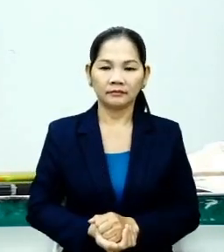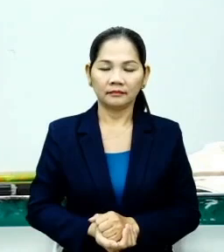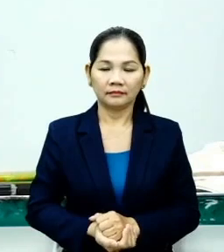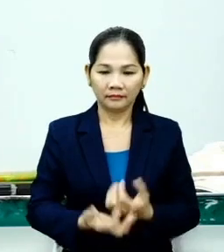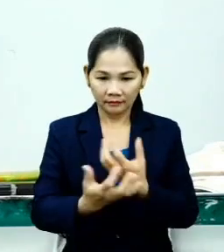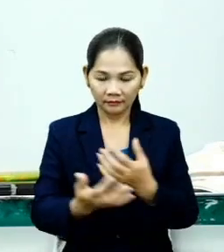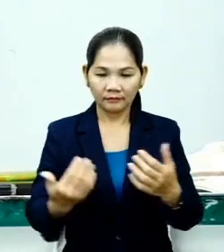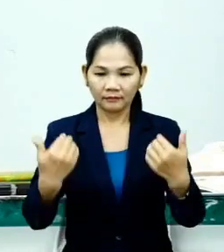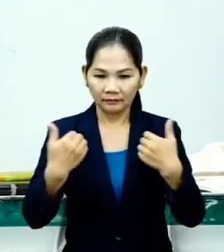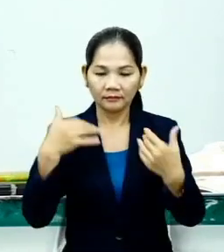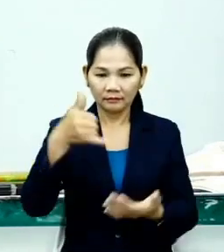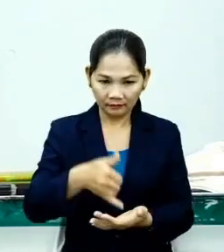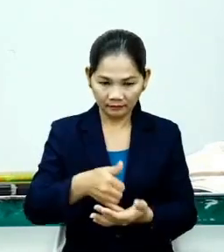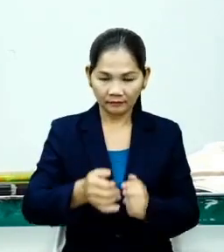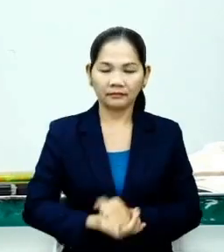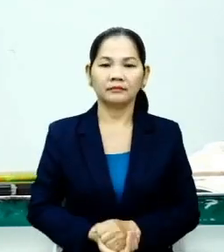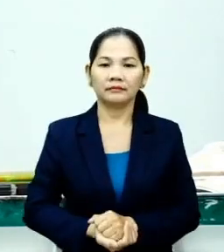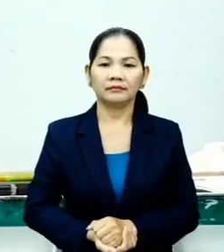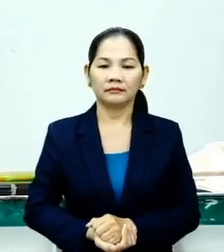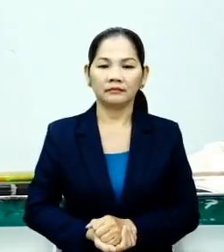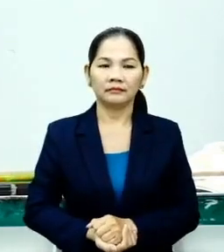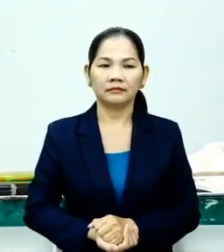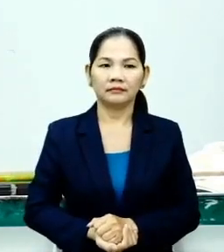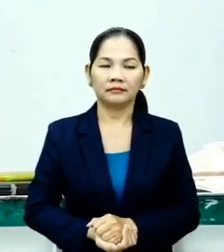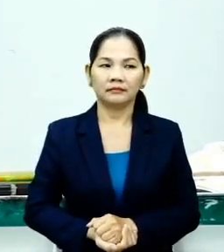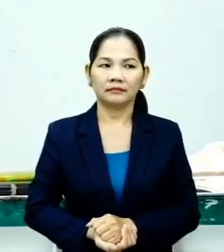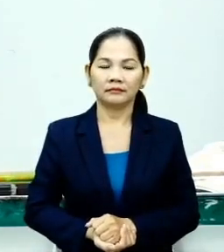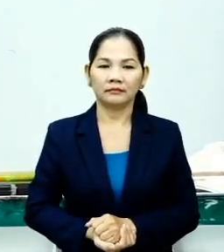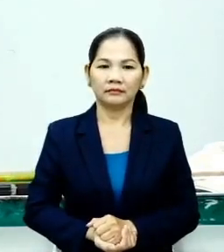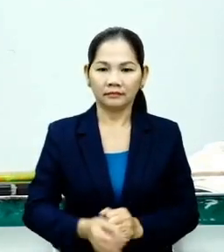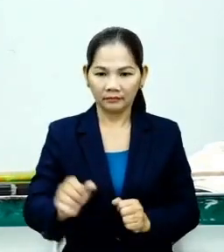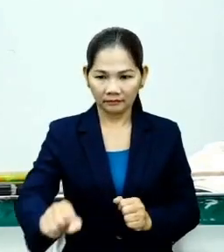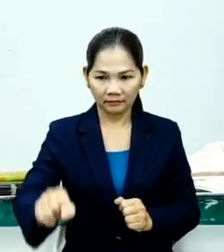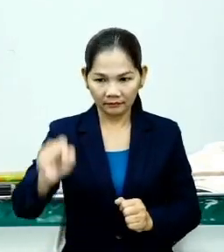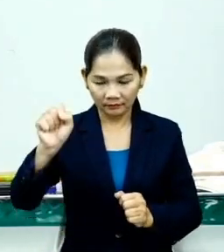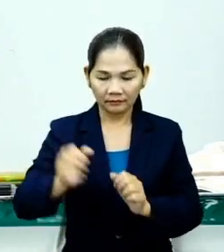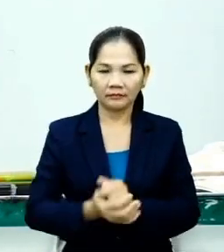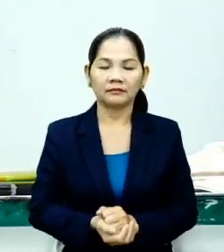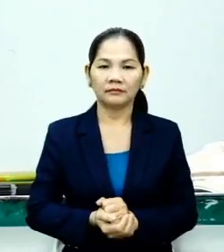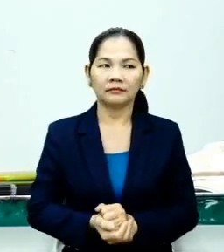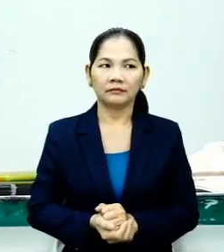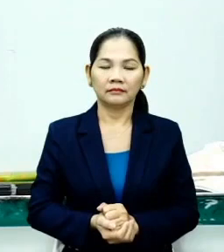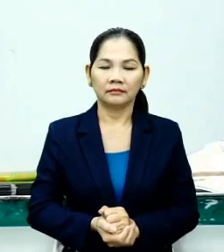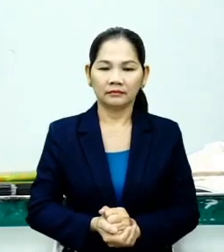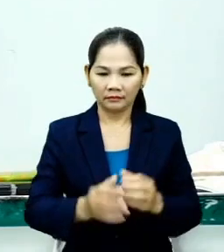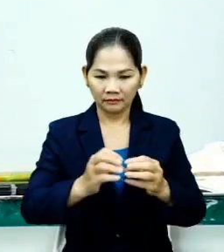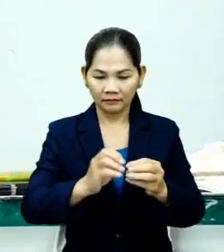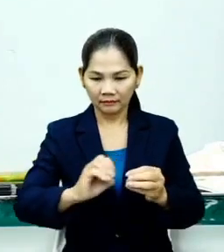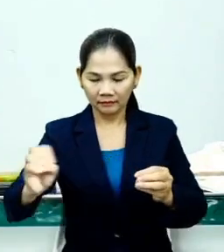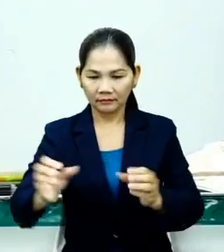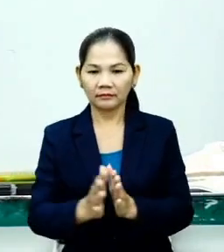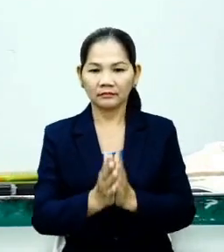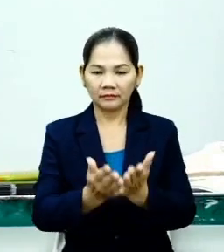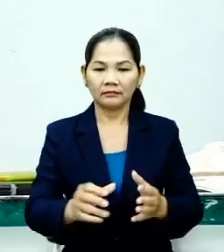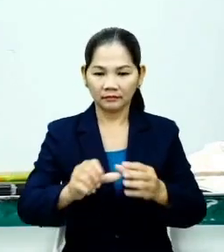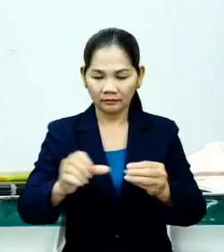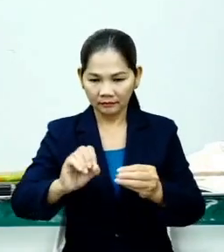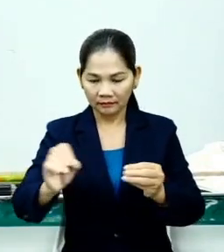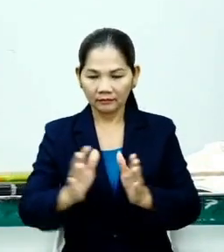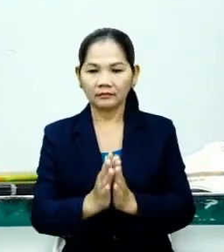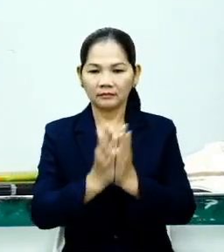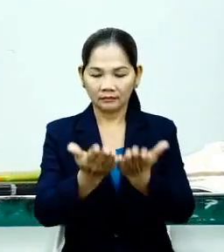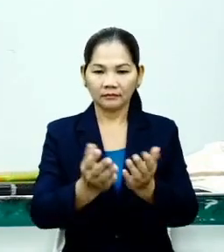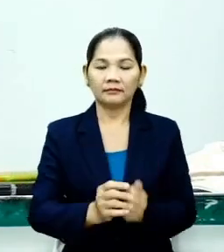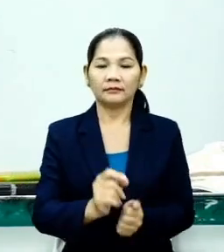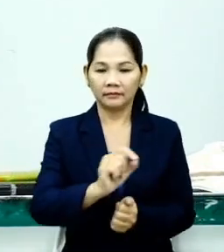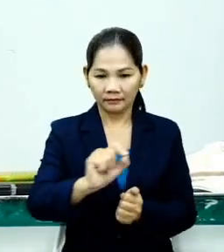xăm vỡ đầy dương miền ở thang này miền đồ chí. Cả đá chân nguồn, đầy xó, phớt, siêu